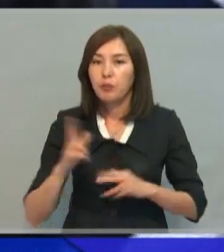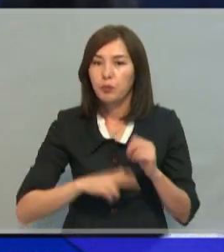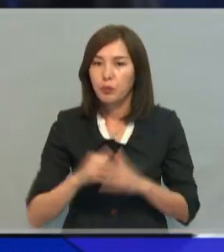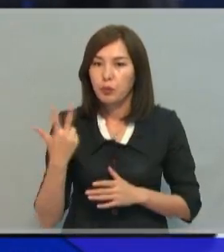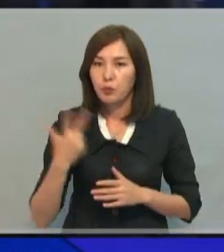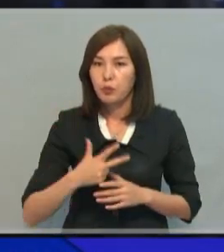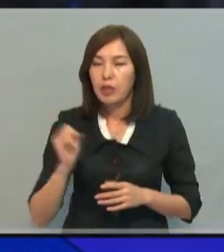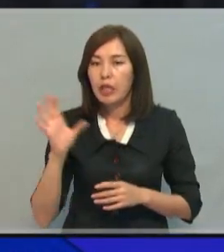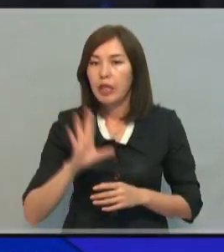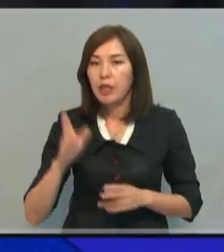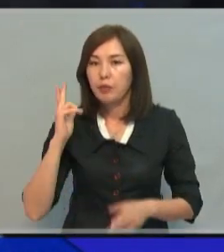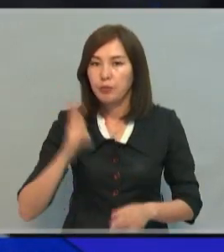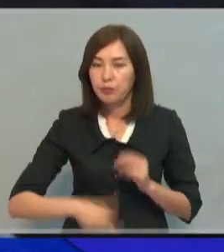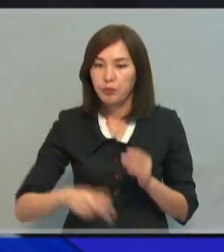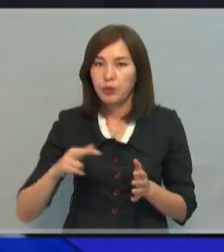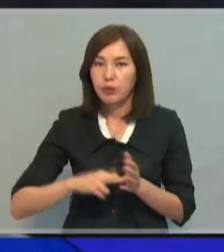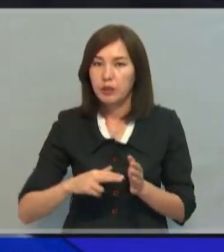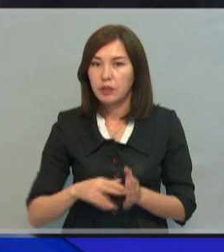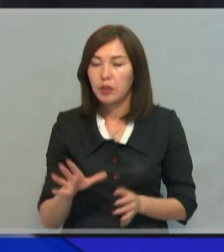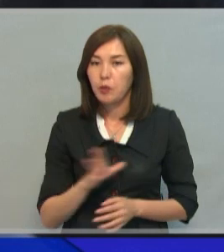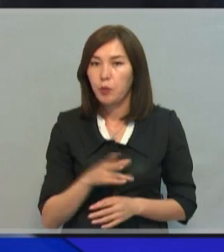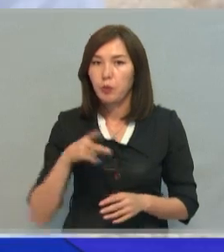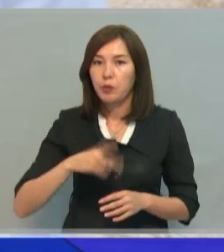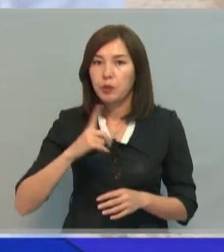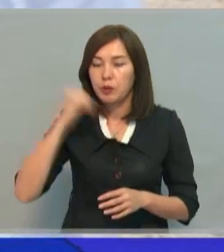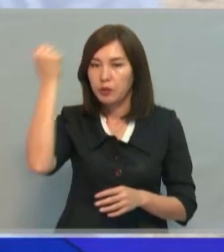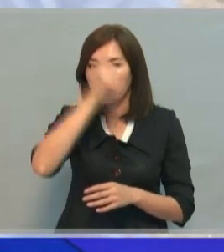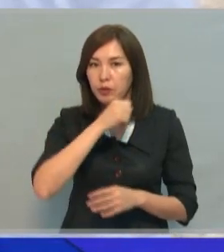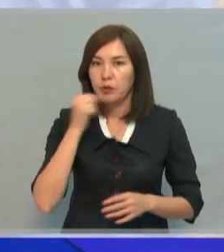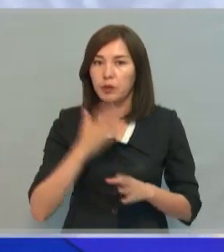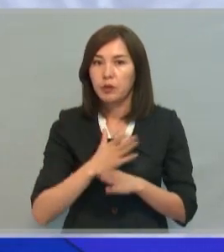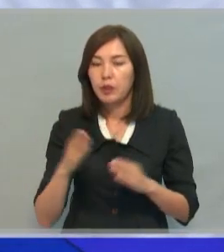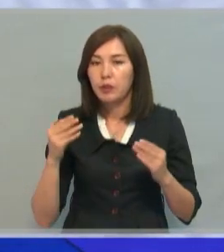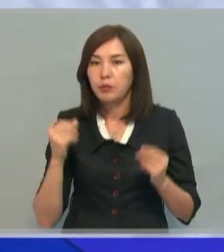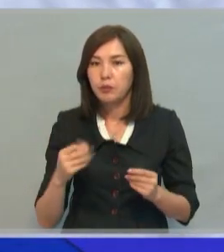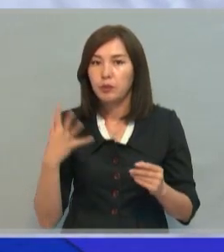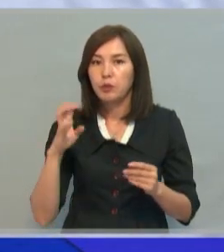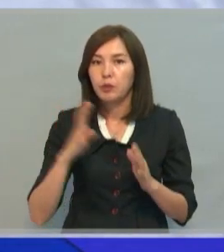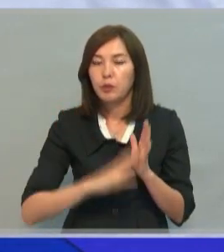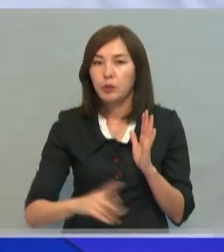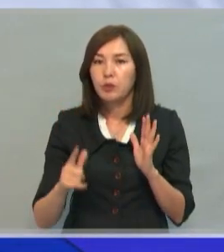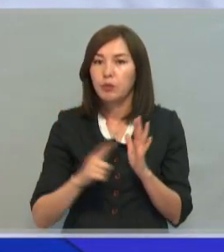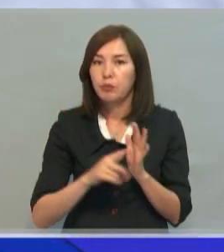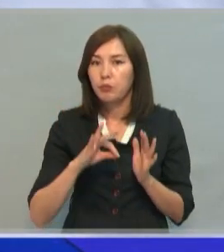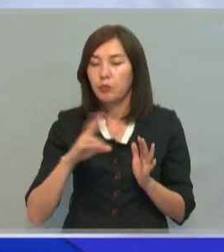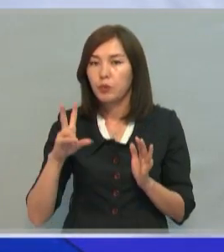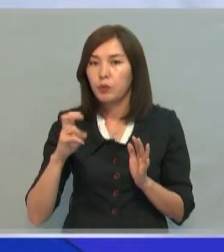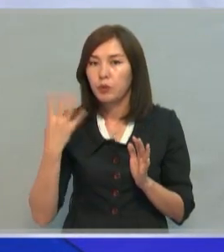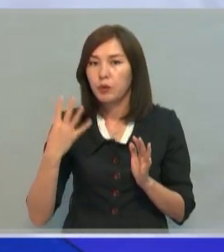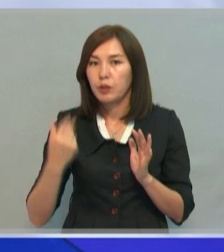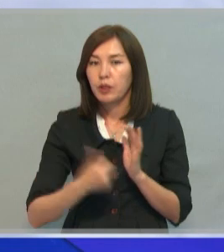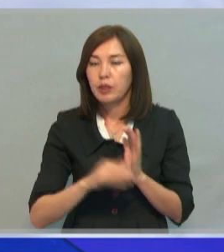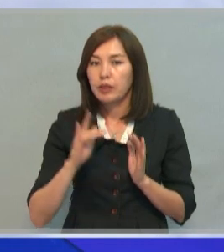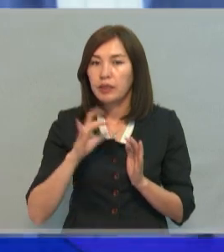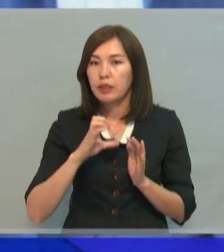құрылысты 30 тамызда аяқтауды жоспарлап отыр. 2021 жылға бөлінген қаржы 497 миллион 246